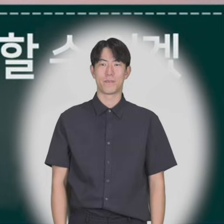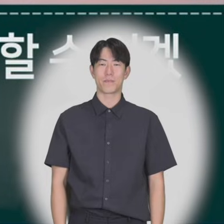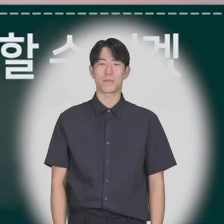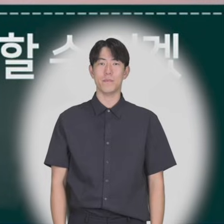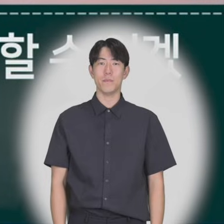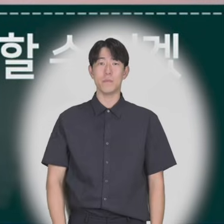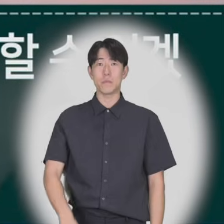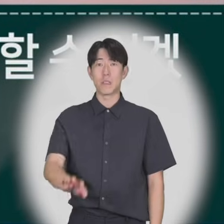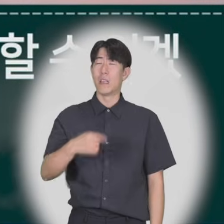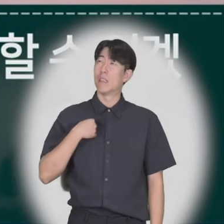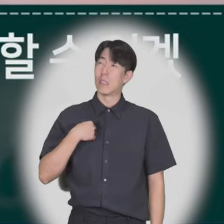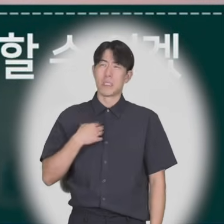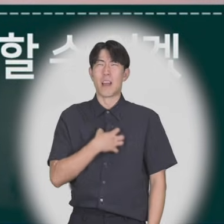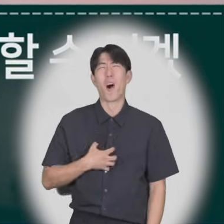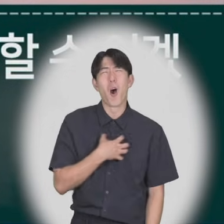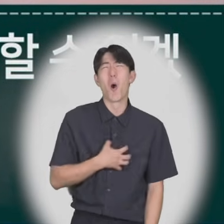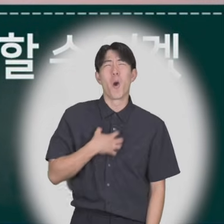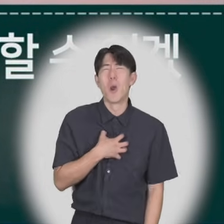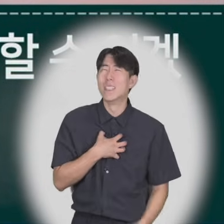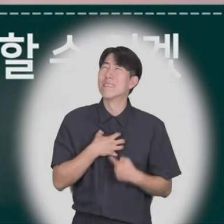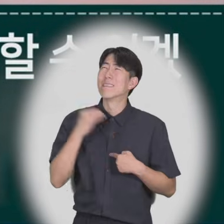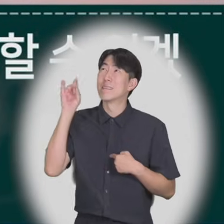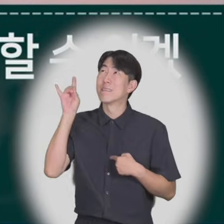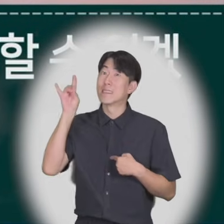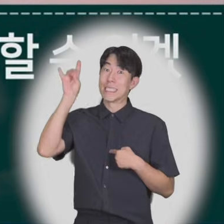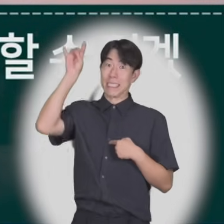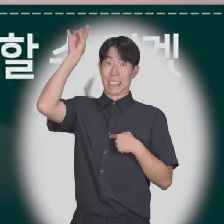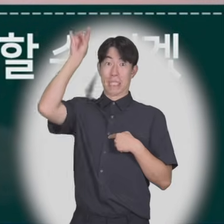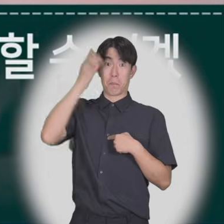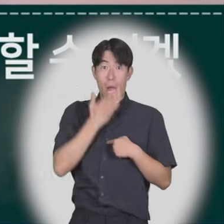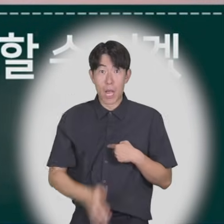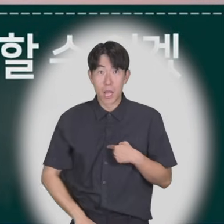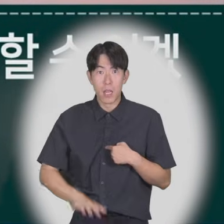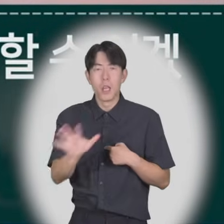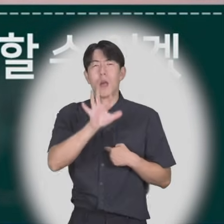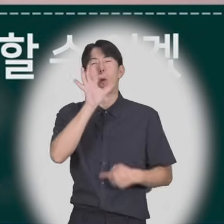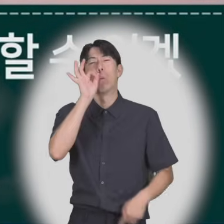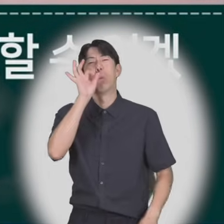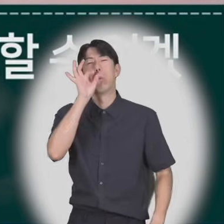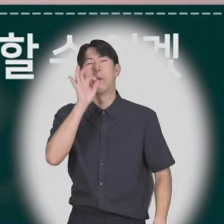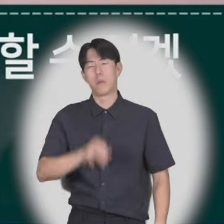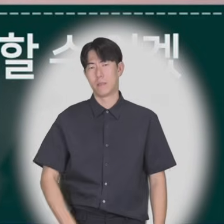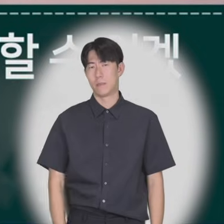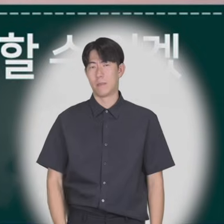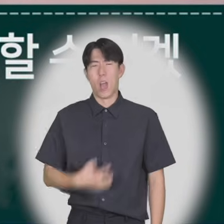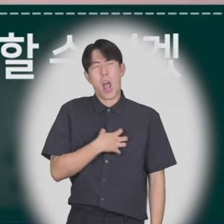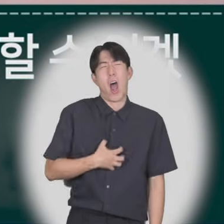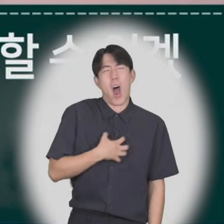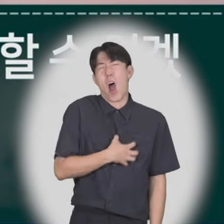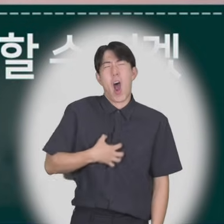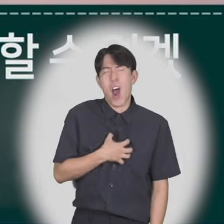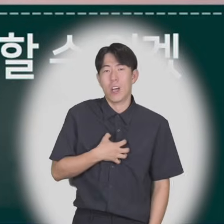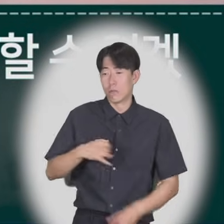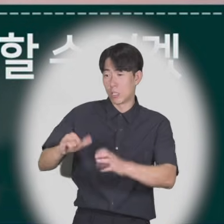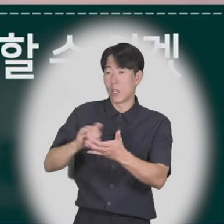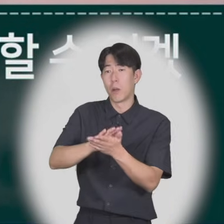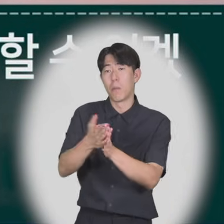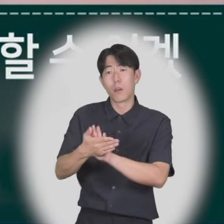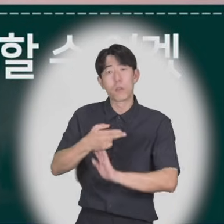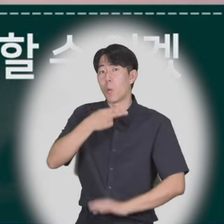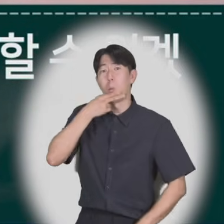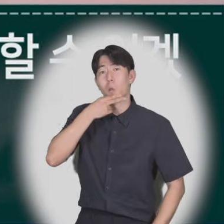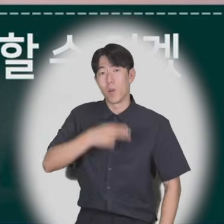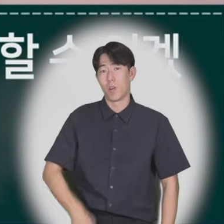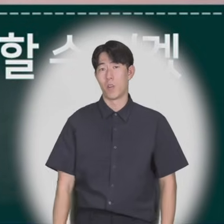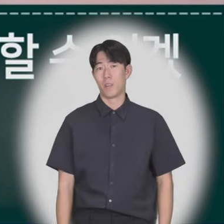안 자랍니다. 아무리 염려해도 한 자도 자라지 않습니다. 조금도 달라지는 것이 없습니다.